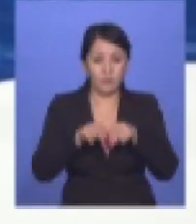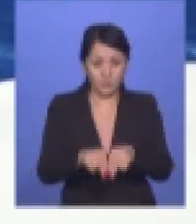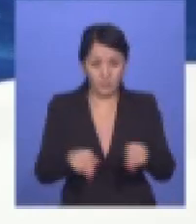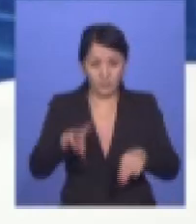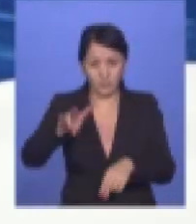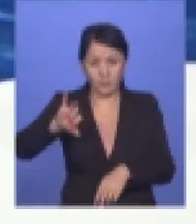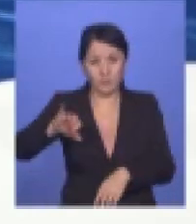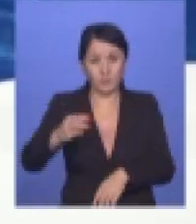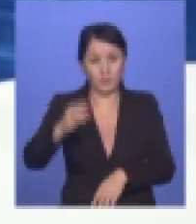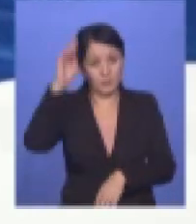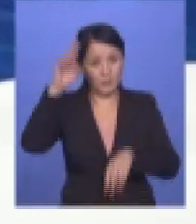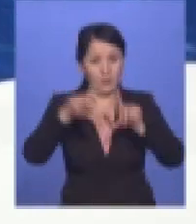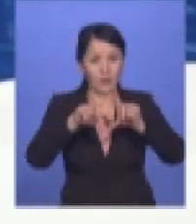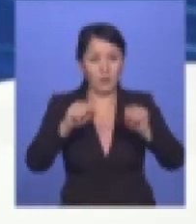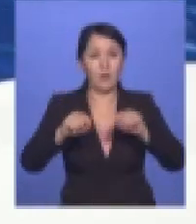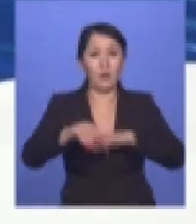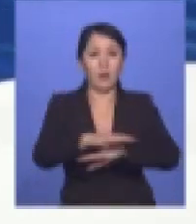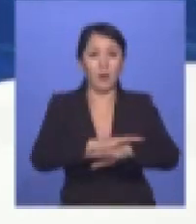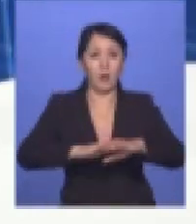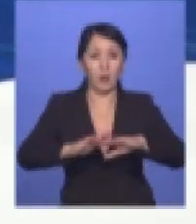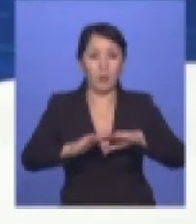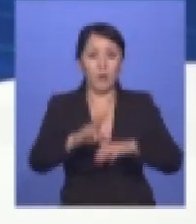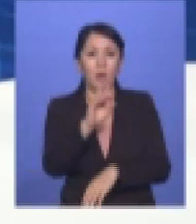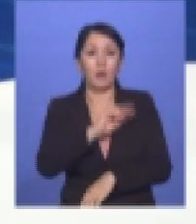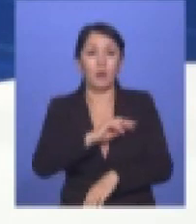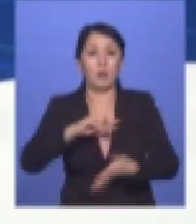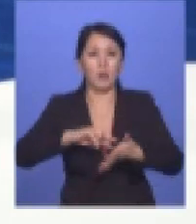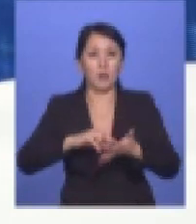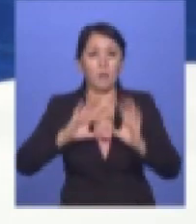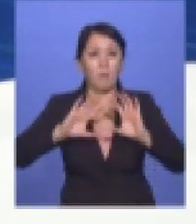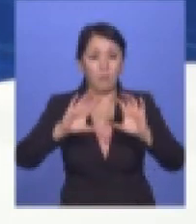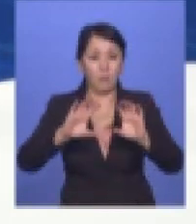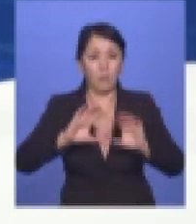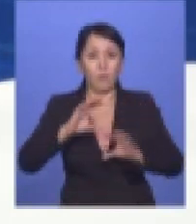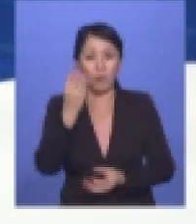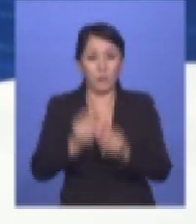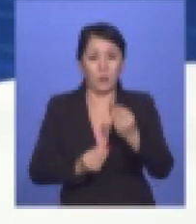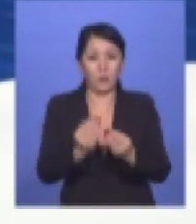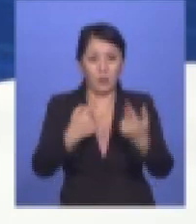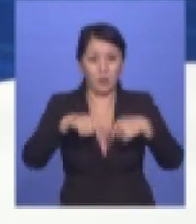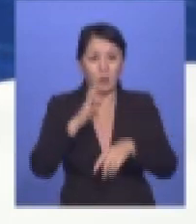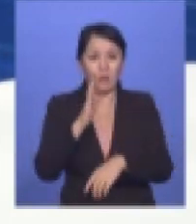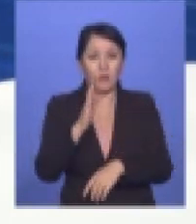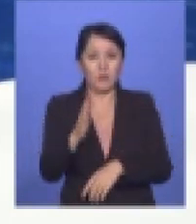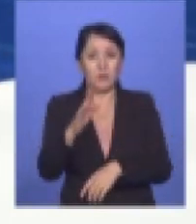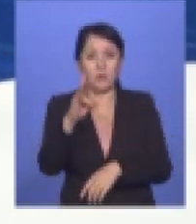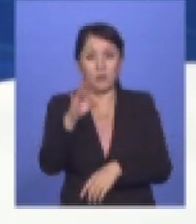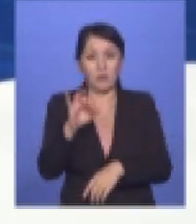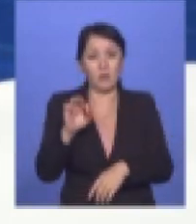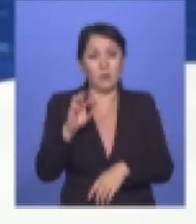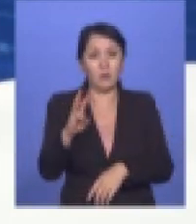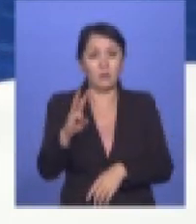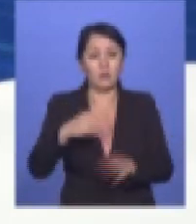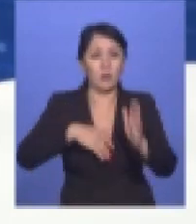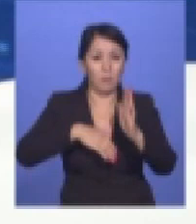Петропавлдағы Назарбаев зияткерлік мектебінде қоғамға қызмет жобасы аясында баскетболдан қайырымдылық шоу-матч ұйымдастырылды. Жергілікті сенім